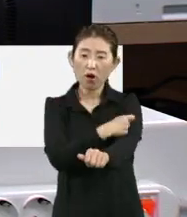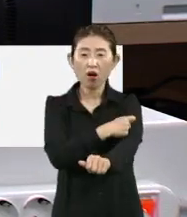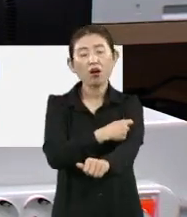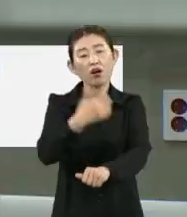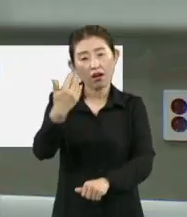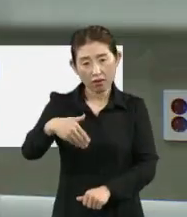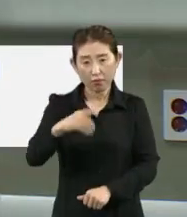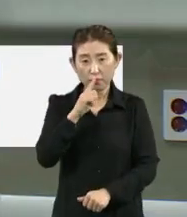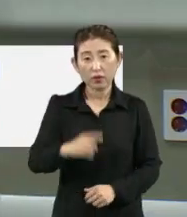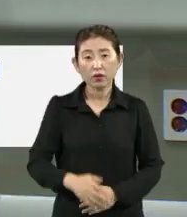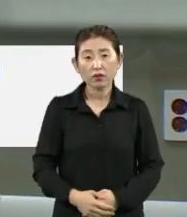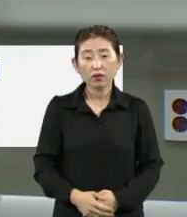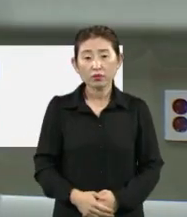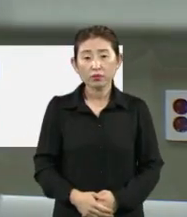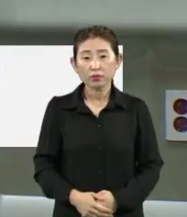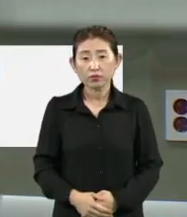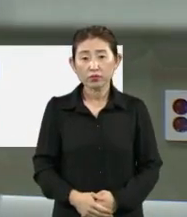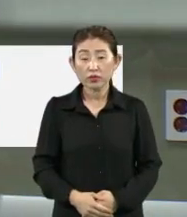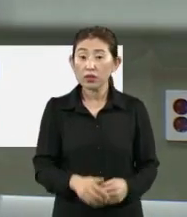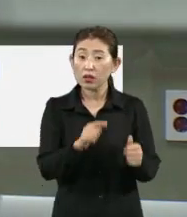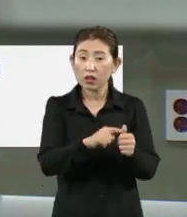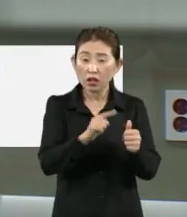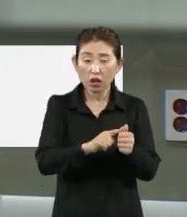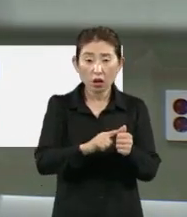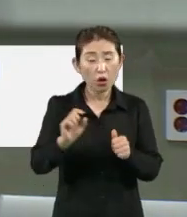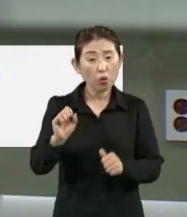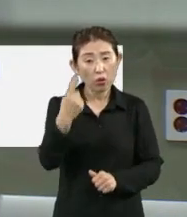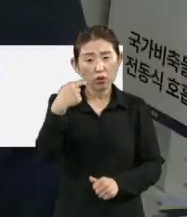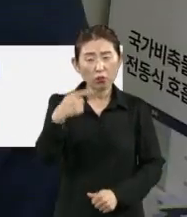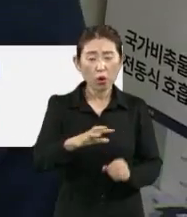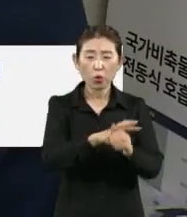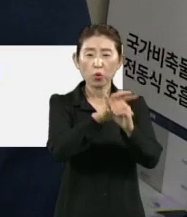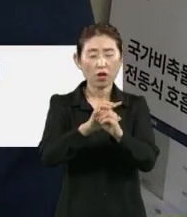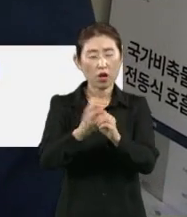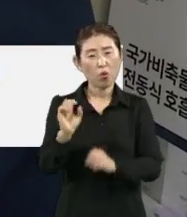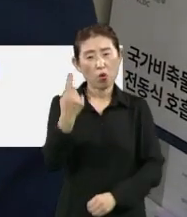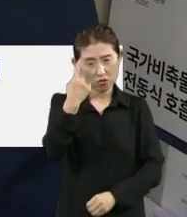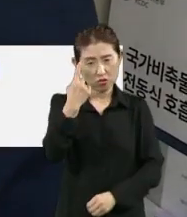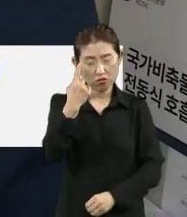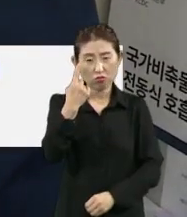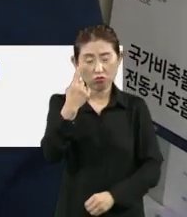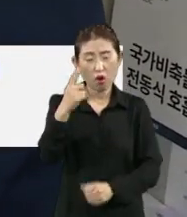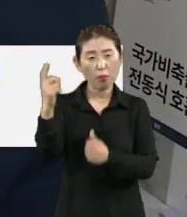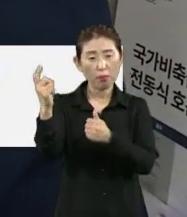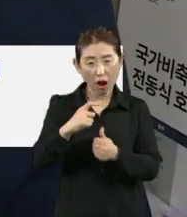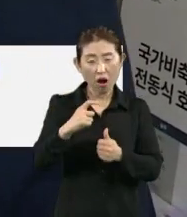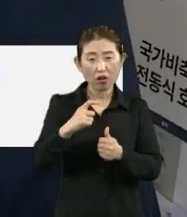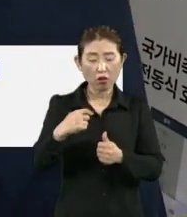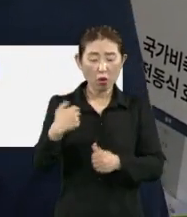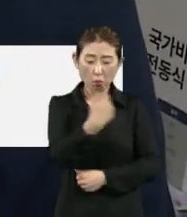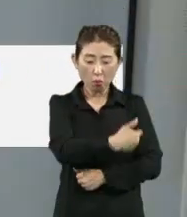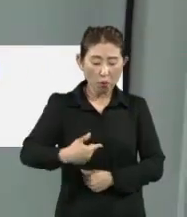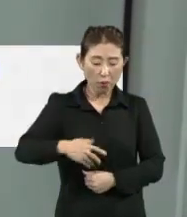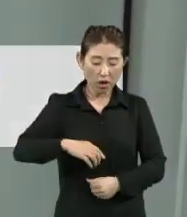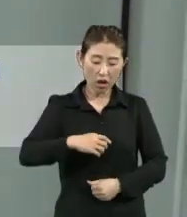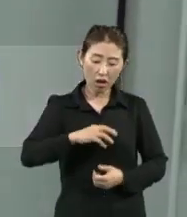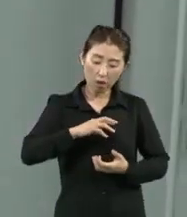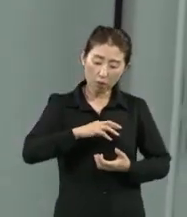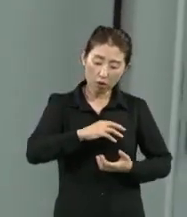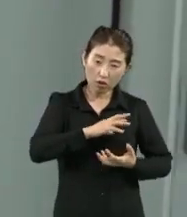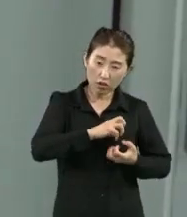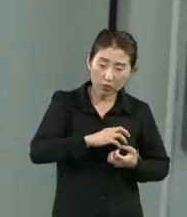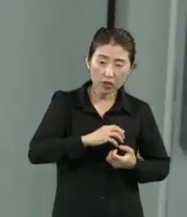것으로 파악됐습니다. 보건당국은 A양의 사인으로 코로나19로 인한 다발성 장기 부전, 즉 신체 장기들이 재기능을